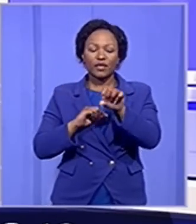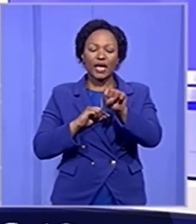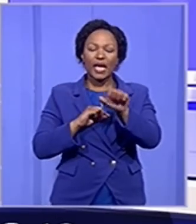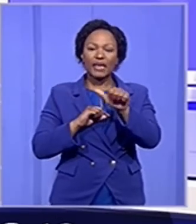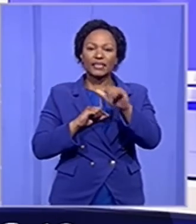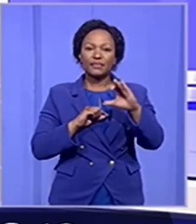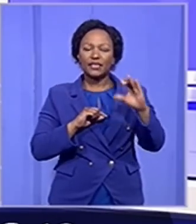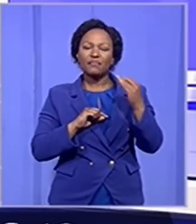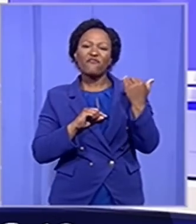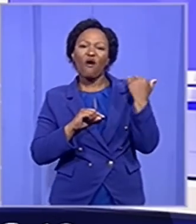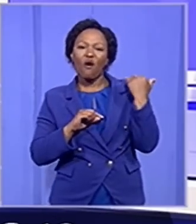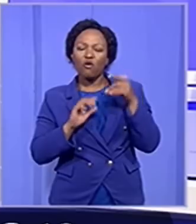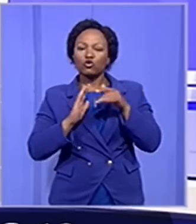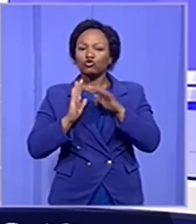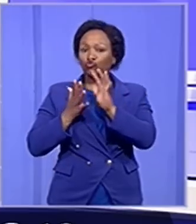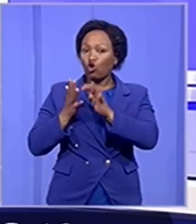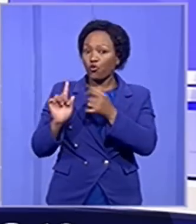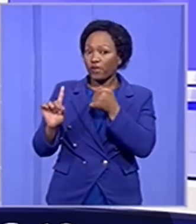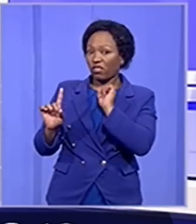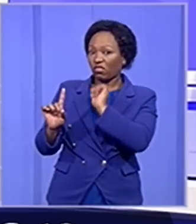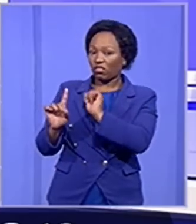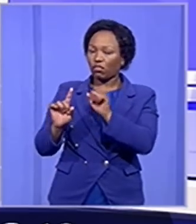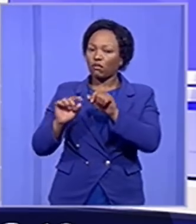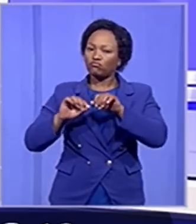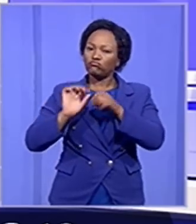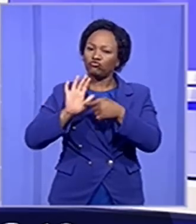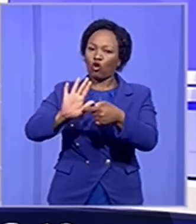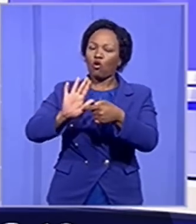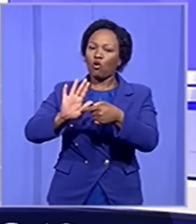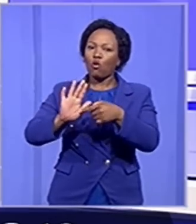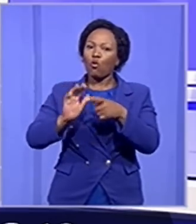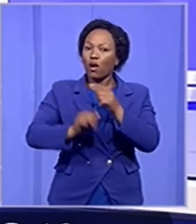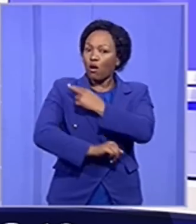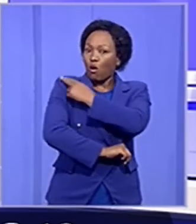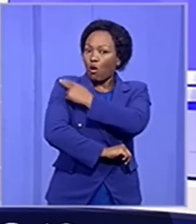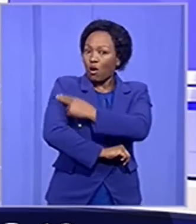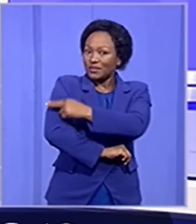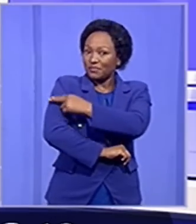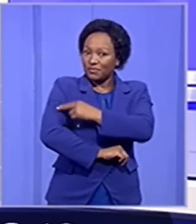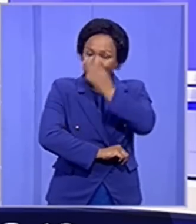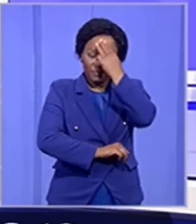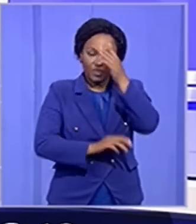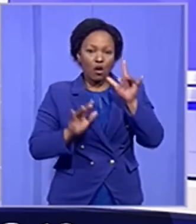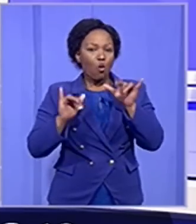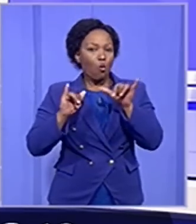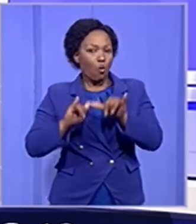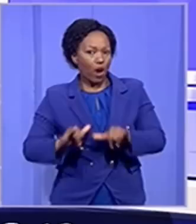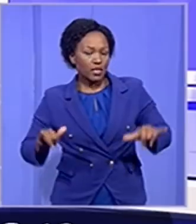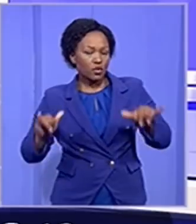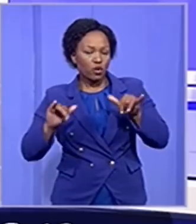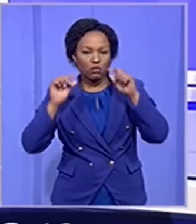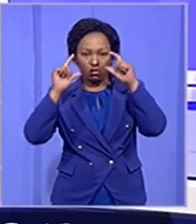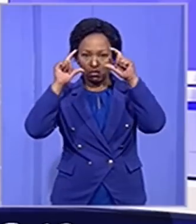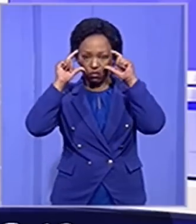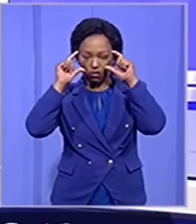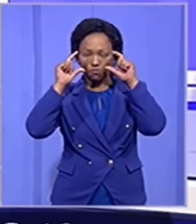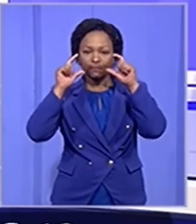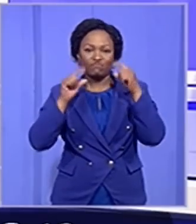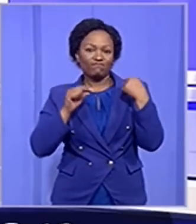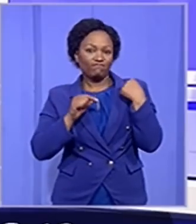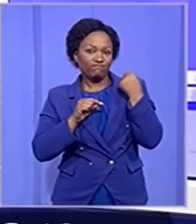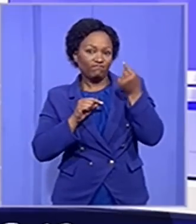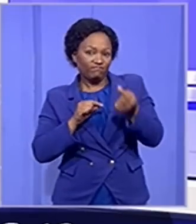SABC e gase ka ga mathata a balwetse kwa bokelong ba Mahikeng ba ba ntseng ba letetse diborele dingwaga